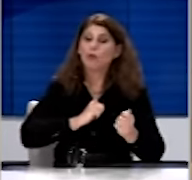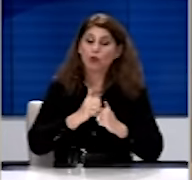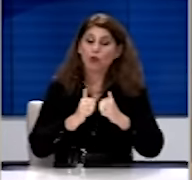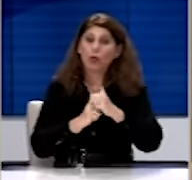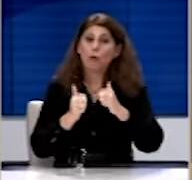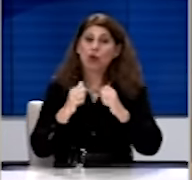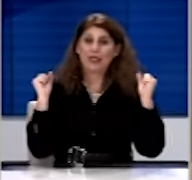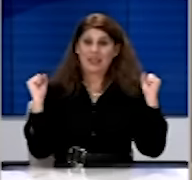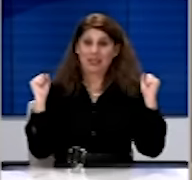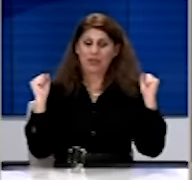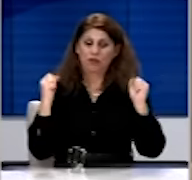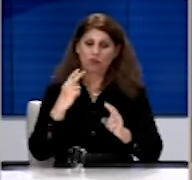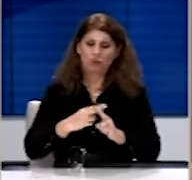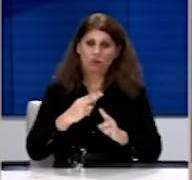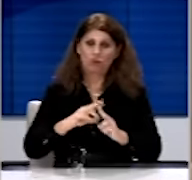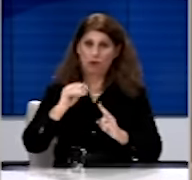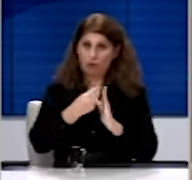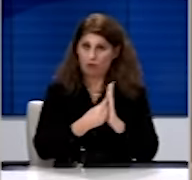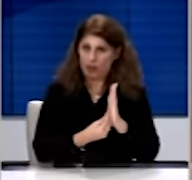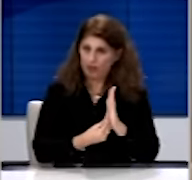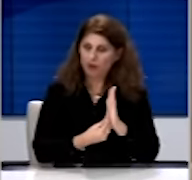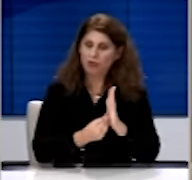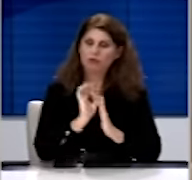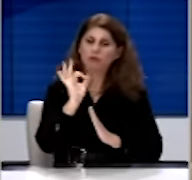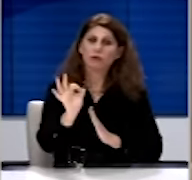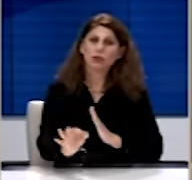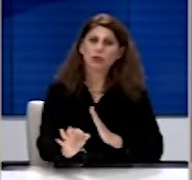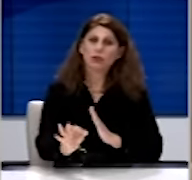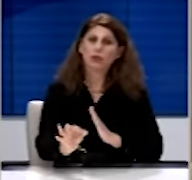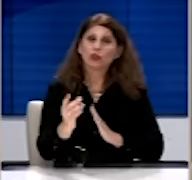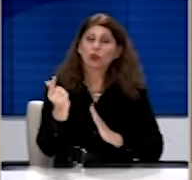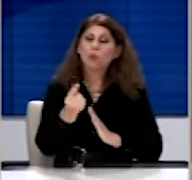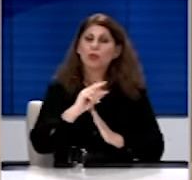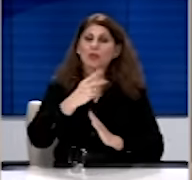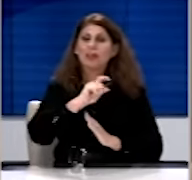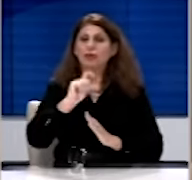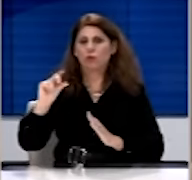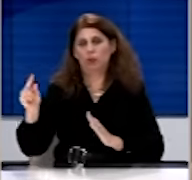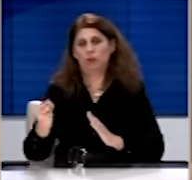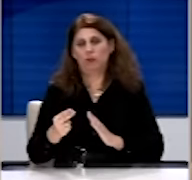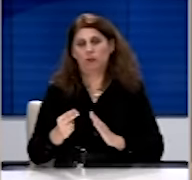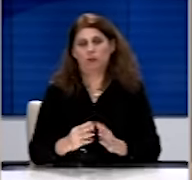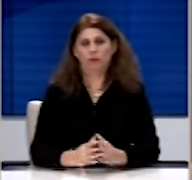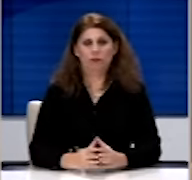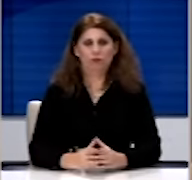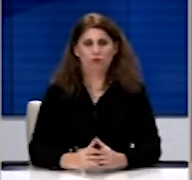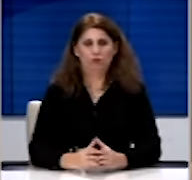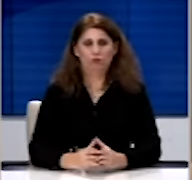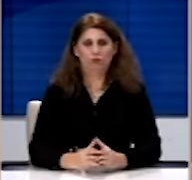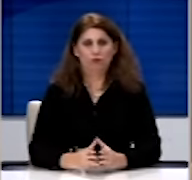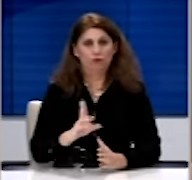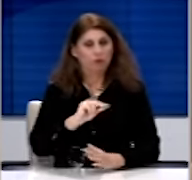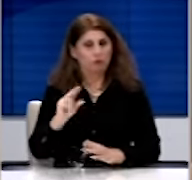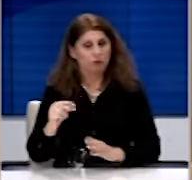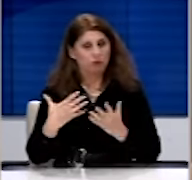δομών υγείας, κυρίως της πρωτοβάθμιας, φτάνει το μισό δισεκατομμύριο ευρώ. Τα ίδια